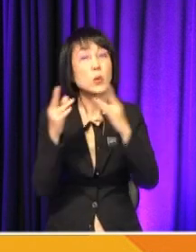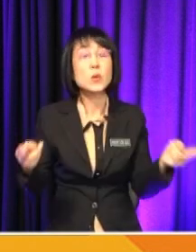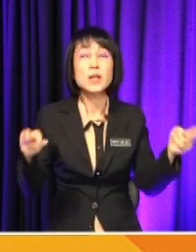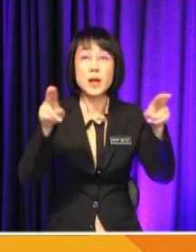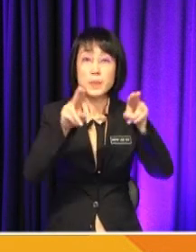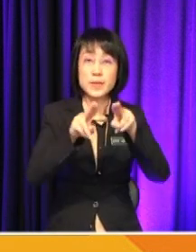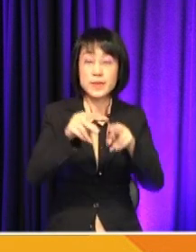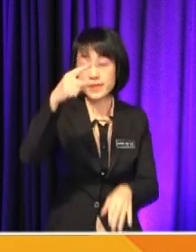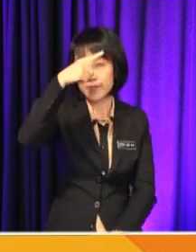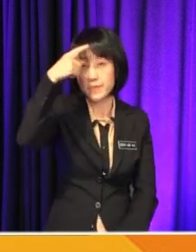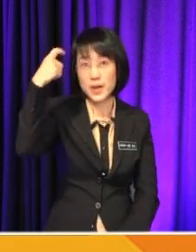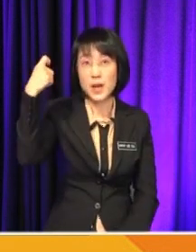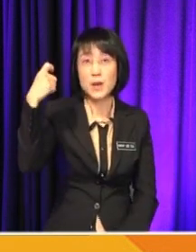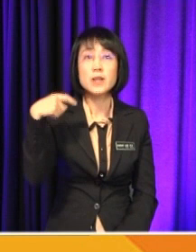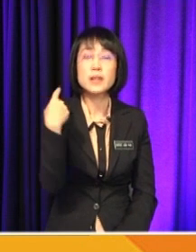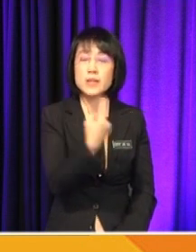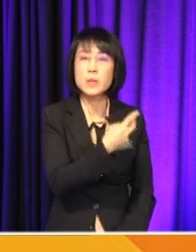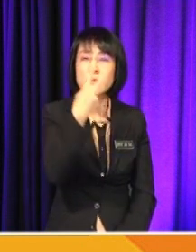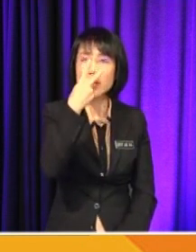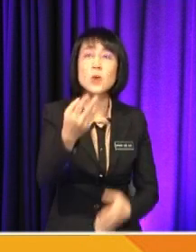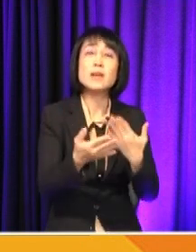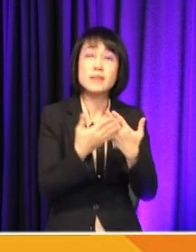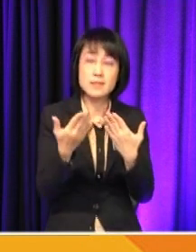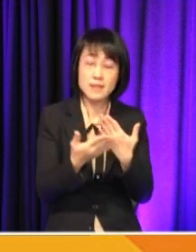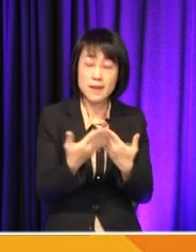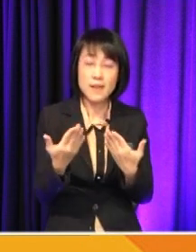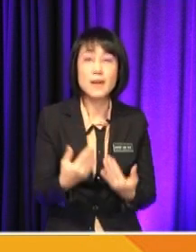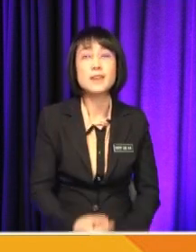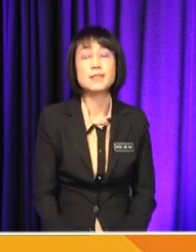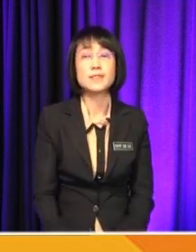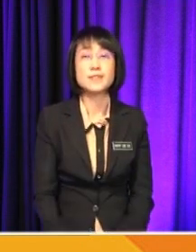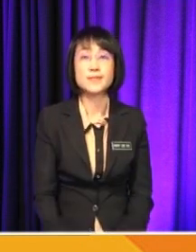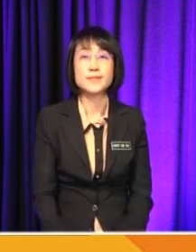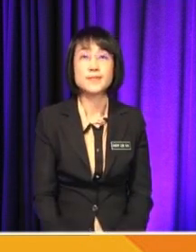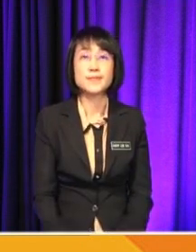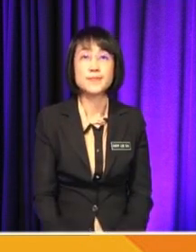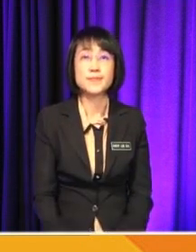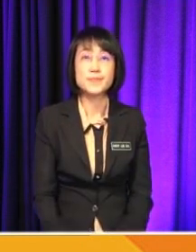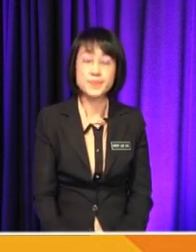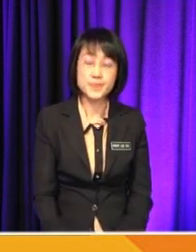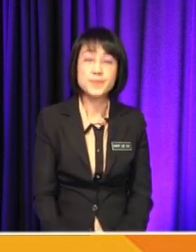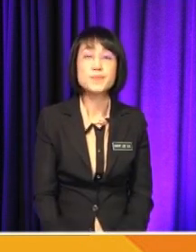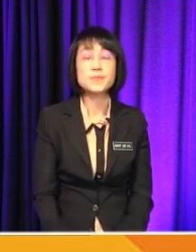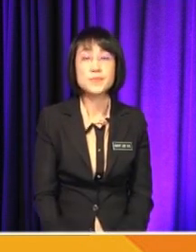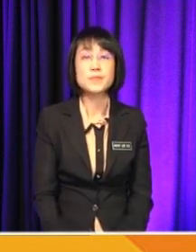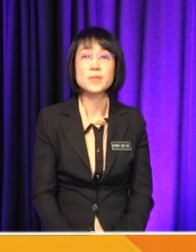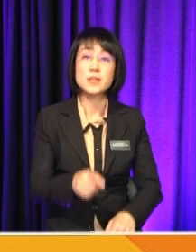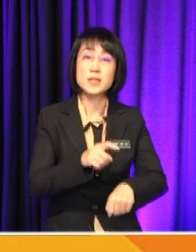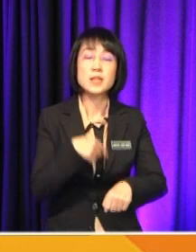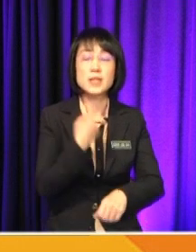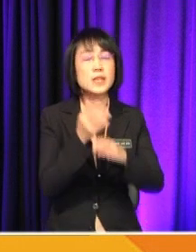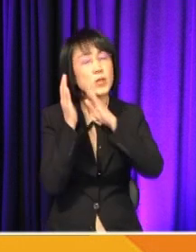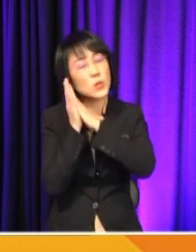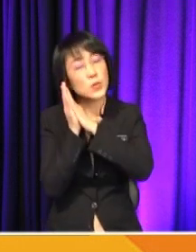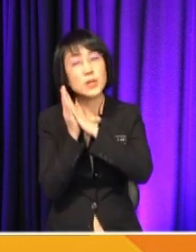kita boleh pantau Oke kita berada di rumah waktu kita tidur dan sebagainya